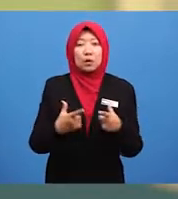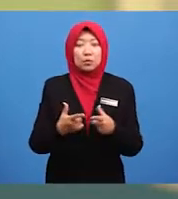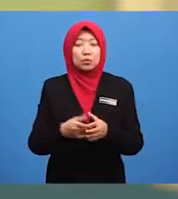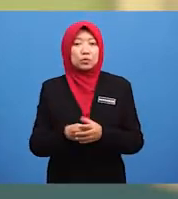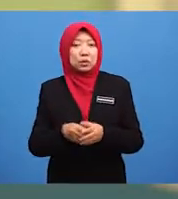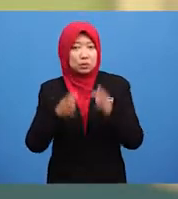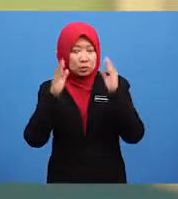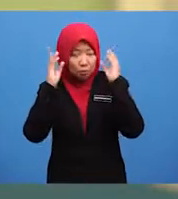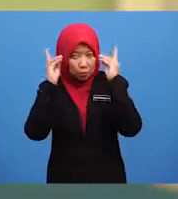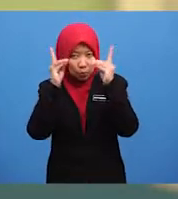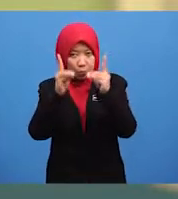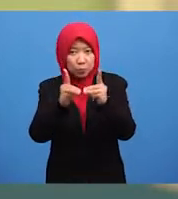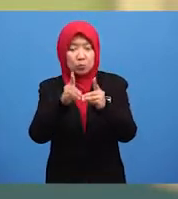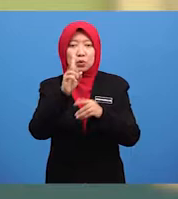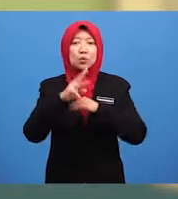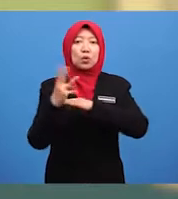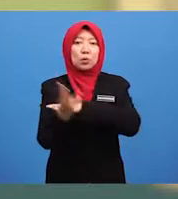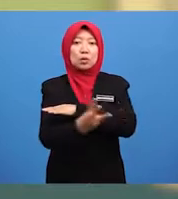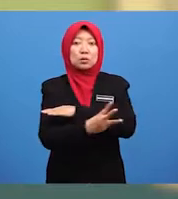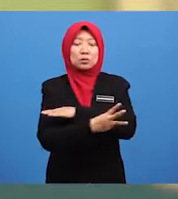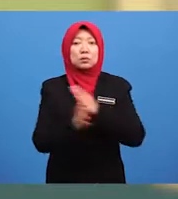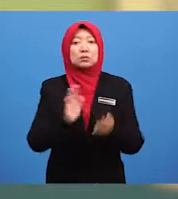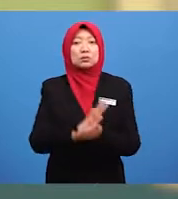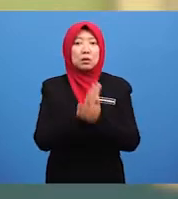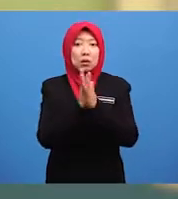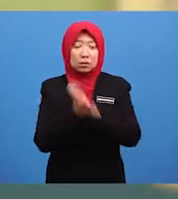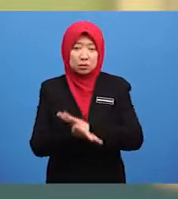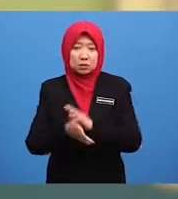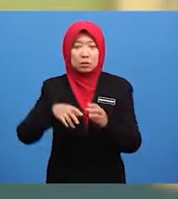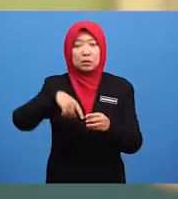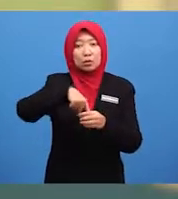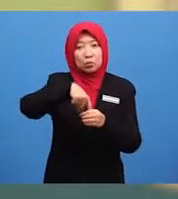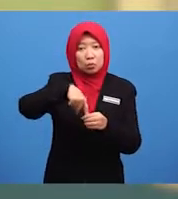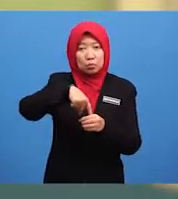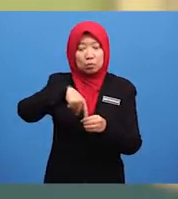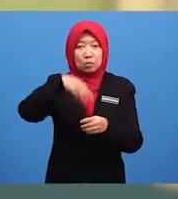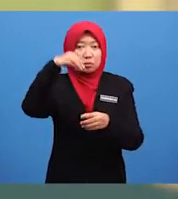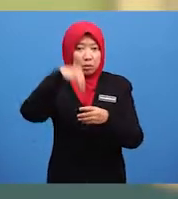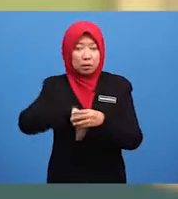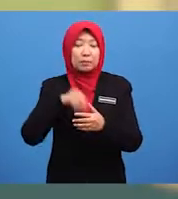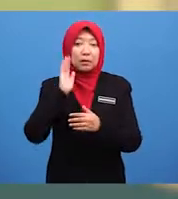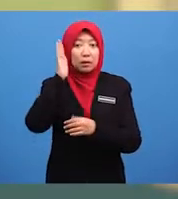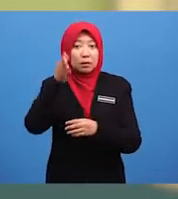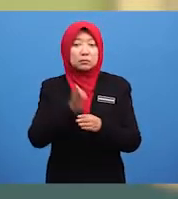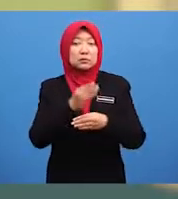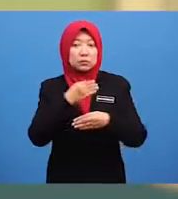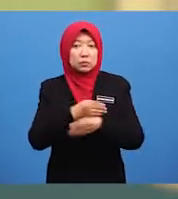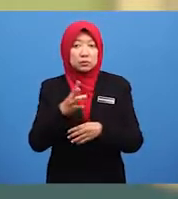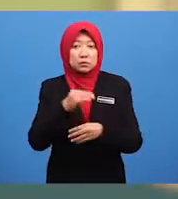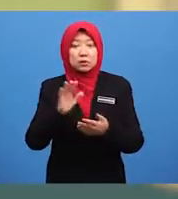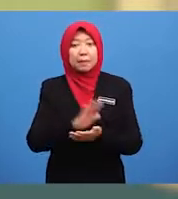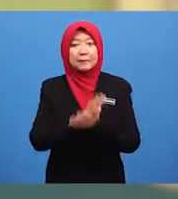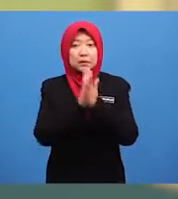di sesuatu kawasan, maka lubang yang dalam akan terbentuk dan